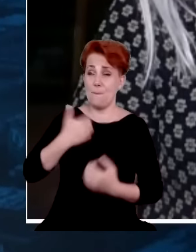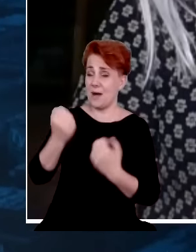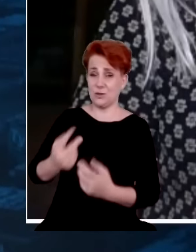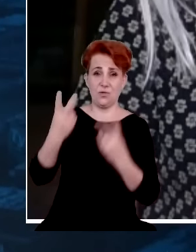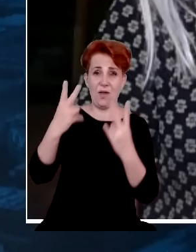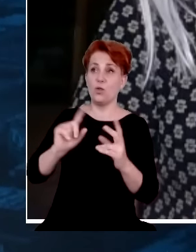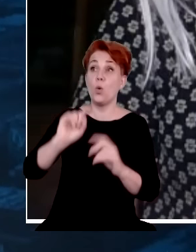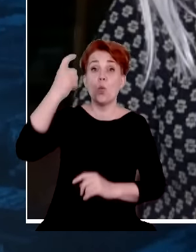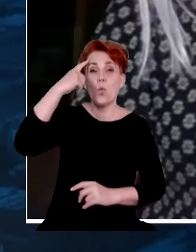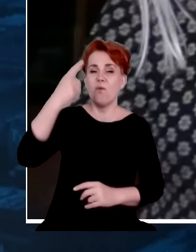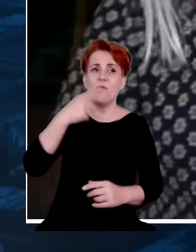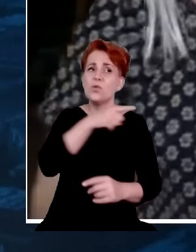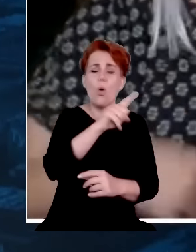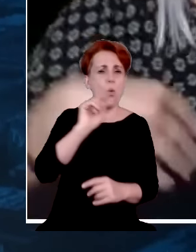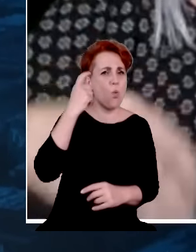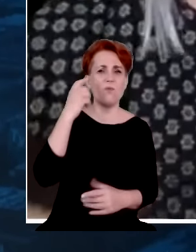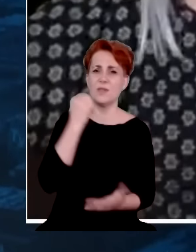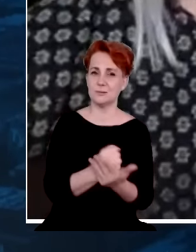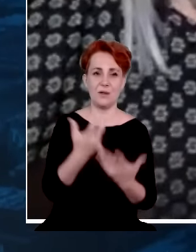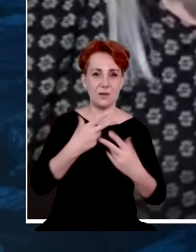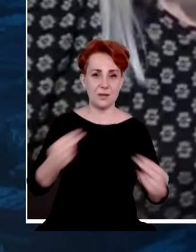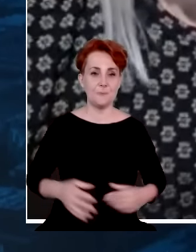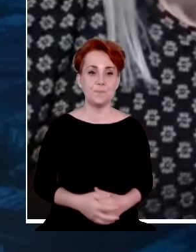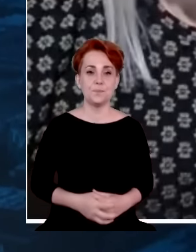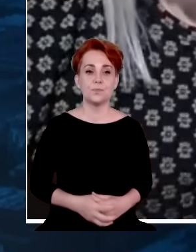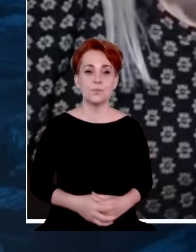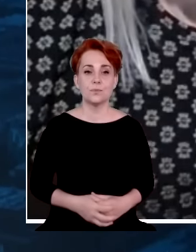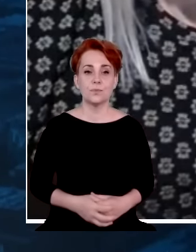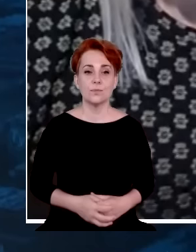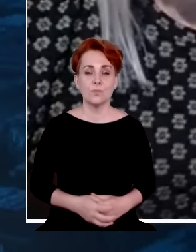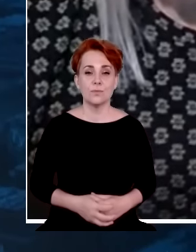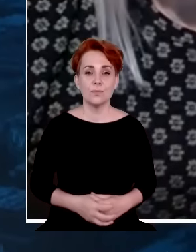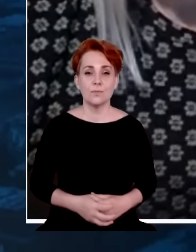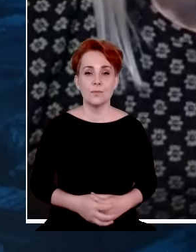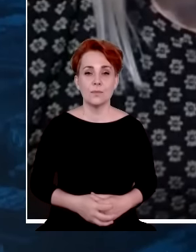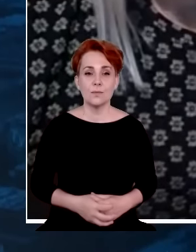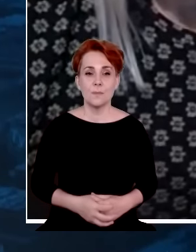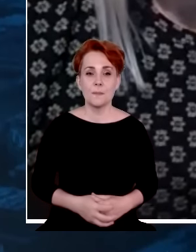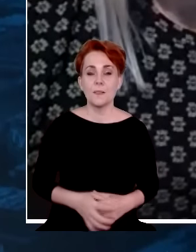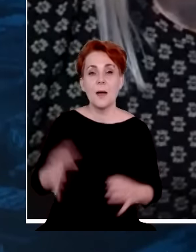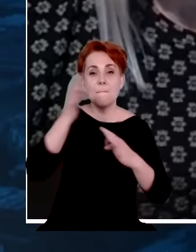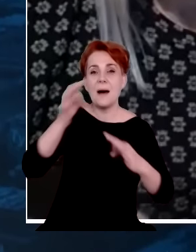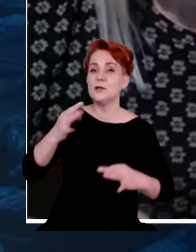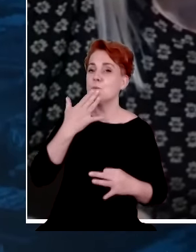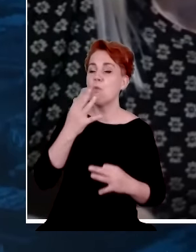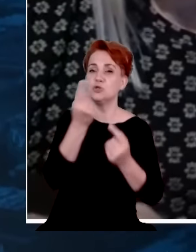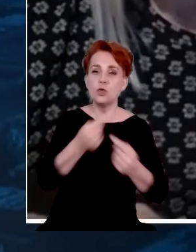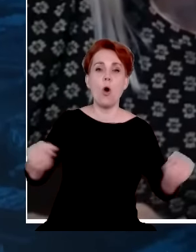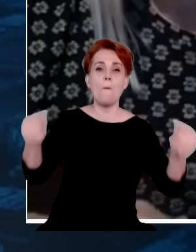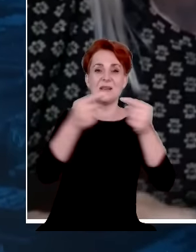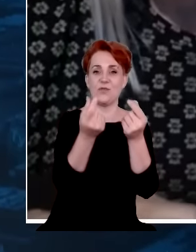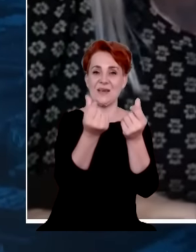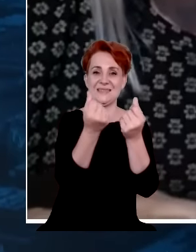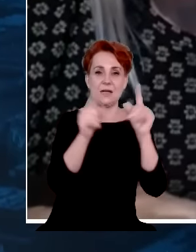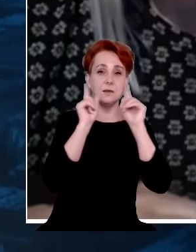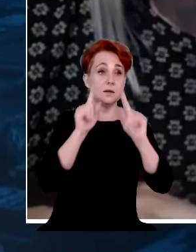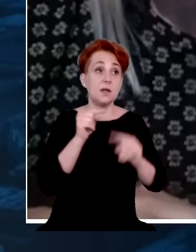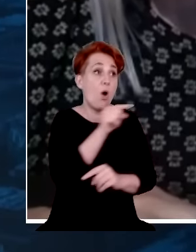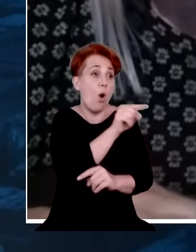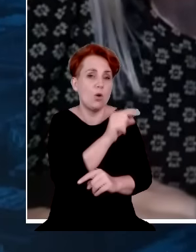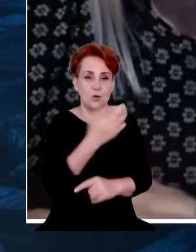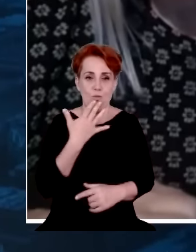sprawa Język polski jest bogaty i różnorodny pani mówi urealnienie pamiętam że kiedy Bogdan Klich Bogdan